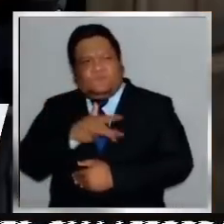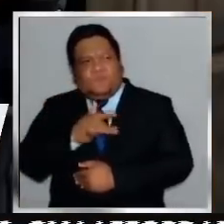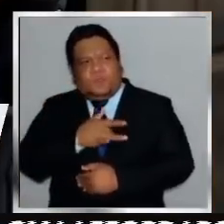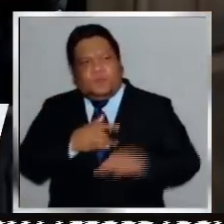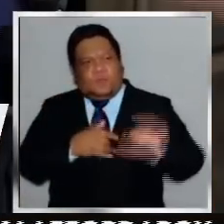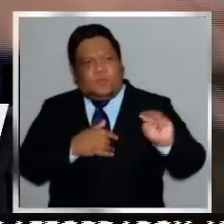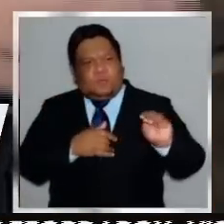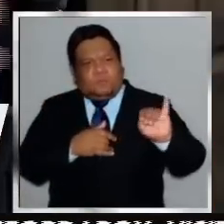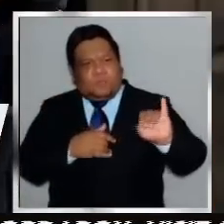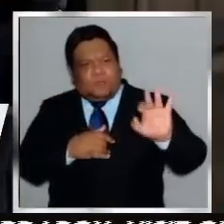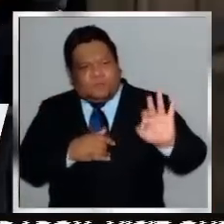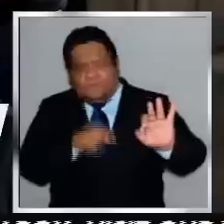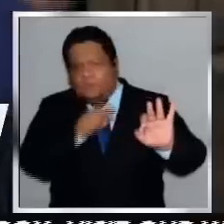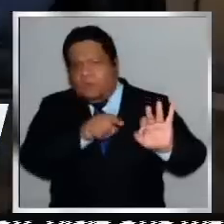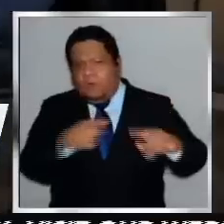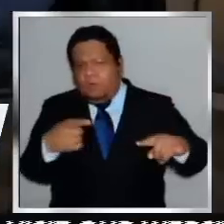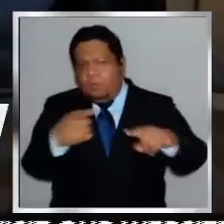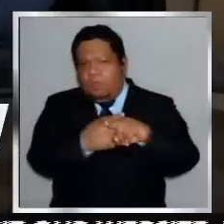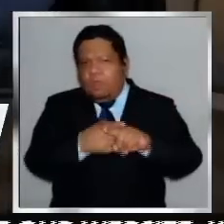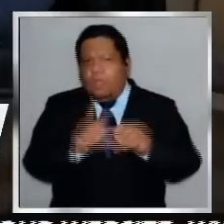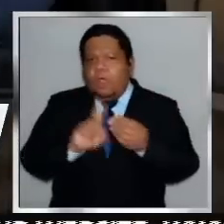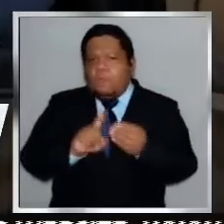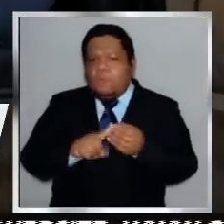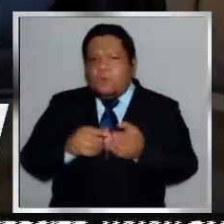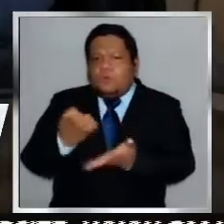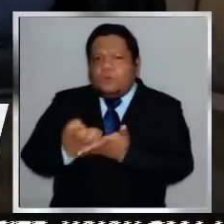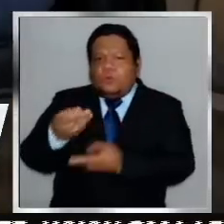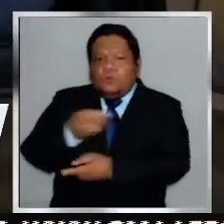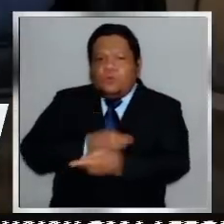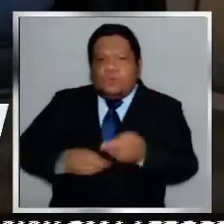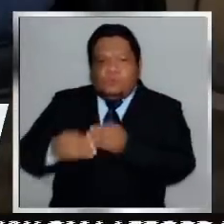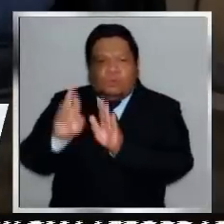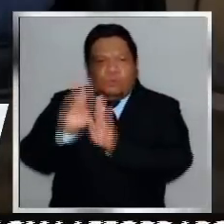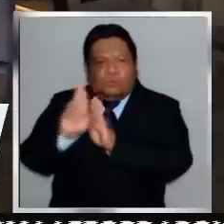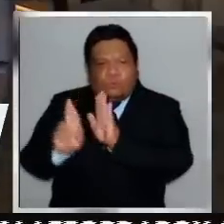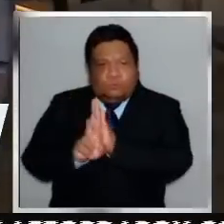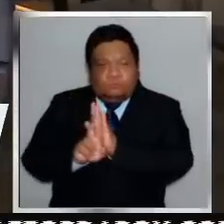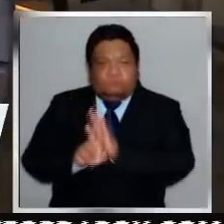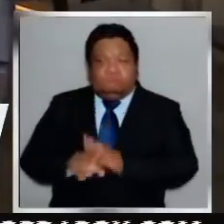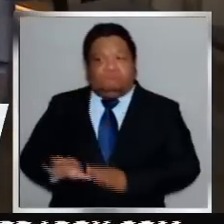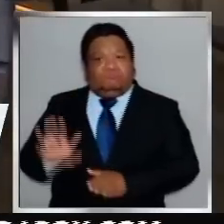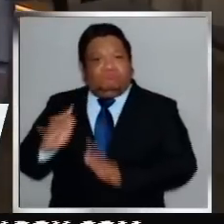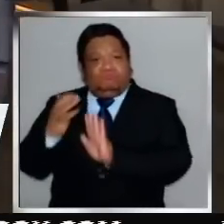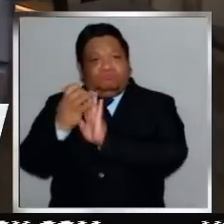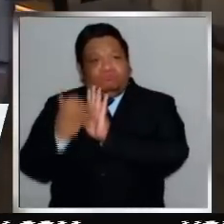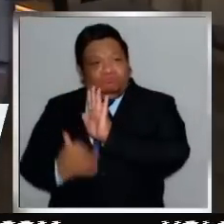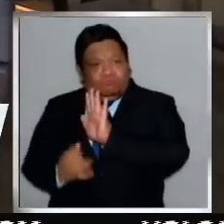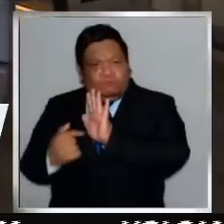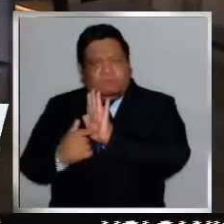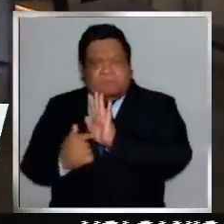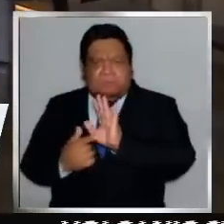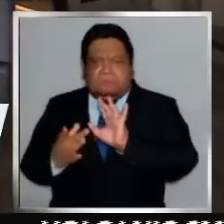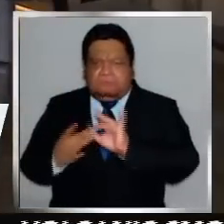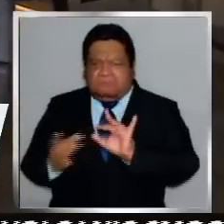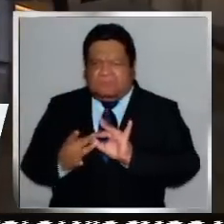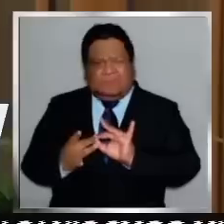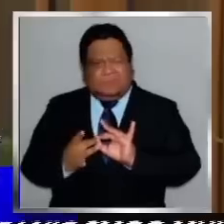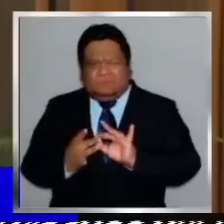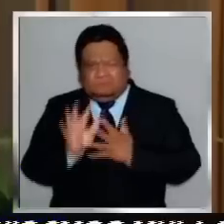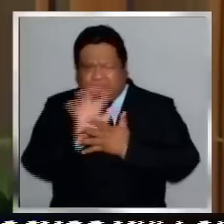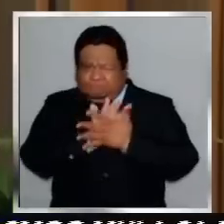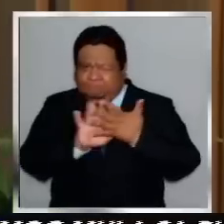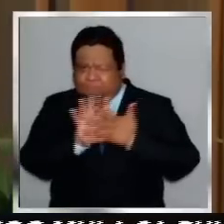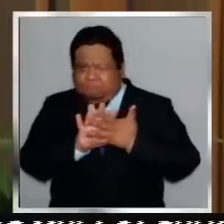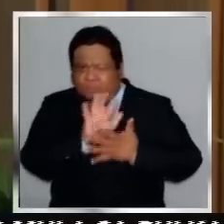ang pangunahing prinsipyo ng ekonomiya. Sa isang discussion paper, sinabi nilang nananatiling hindi malinaw ang intensyon at layunin ng pondo.